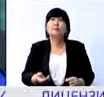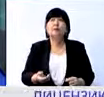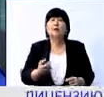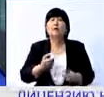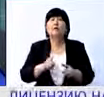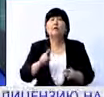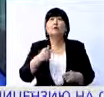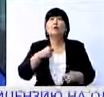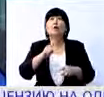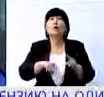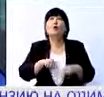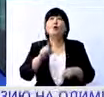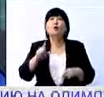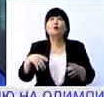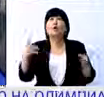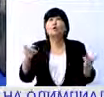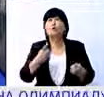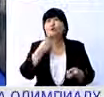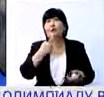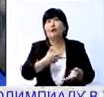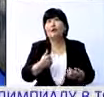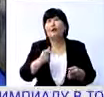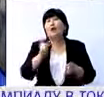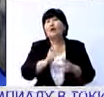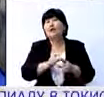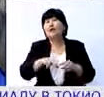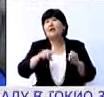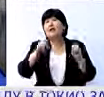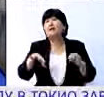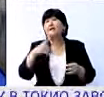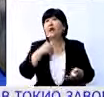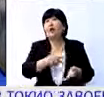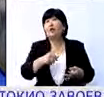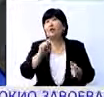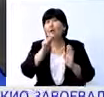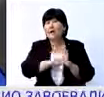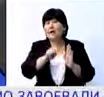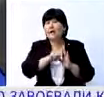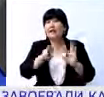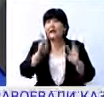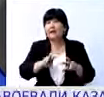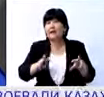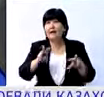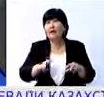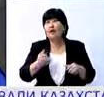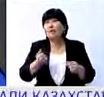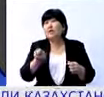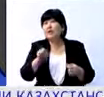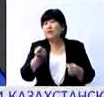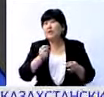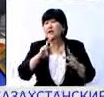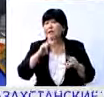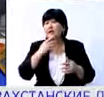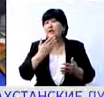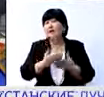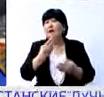потому что родственнику нужна кровь. По словам специалиста, вся кровь проходит тщательное исследование. При малейшем сомнении в